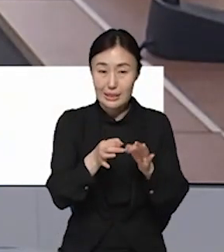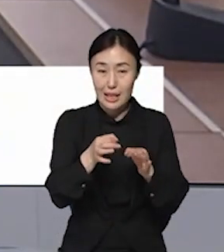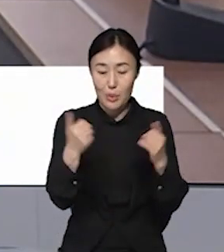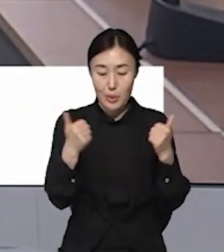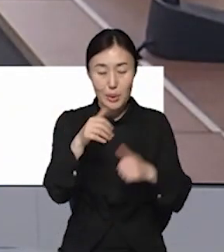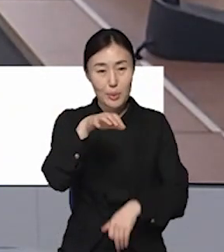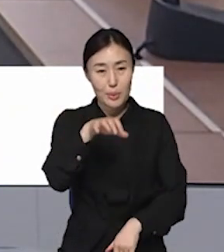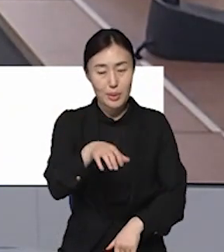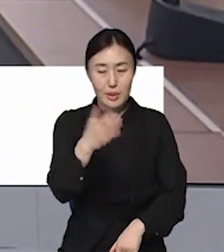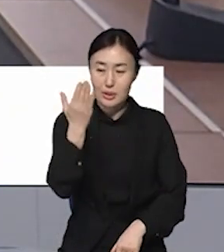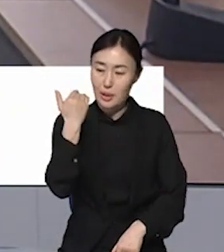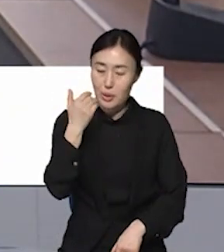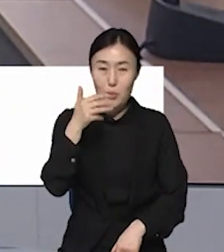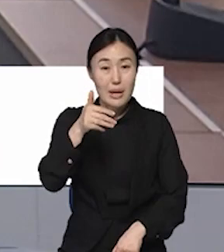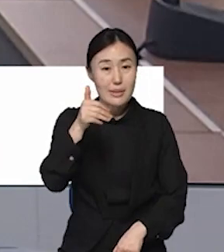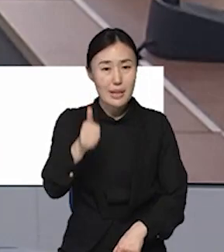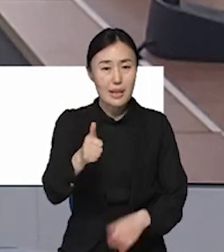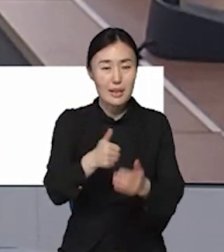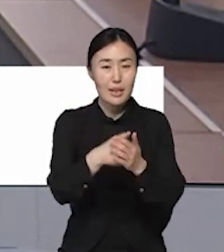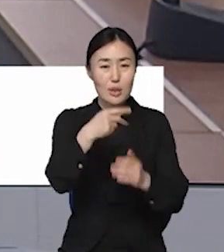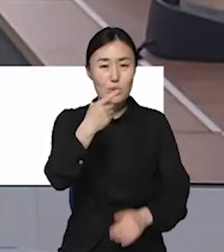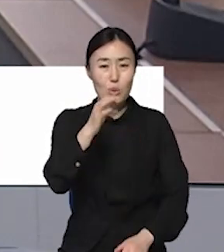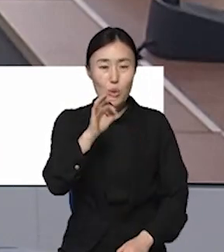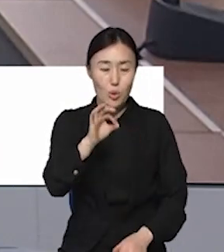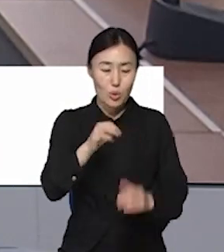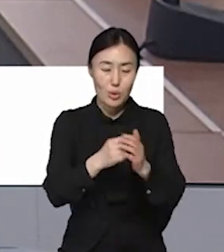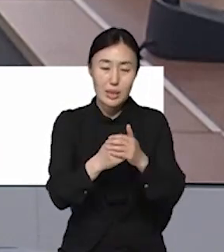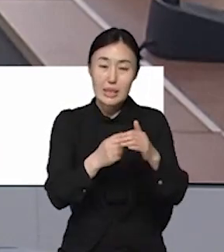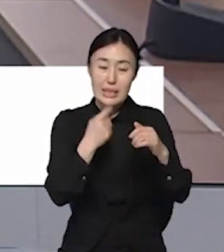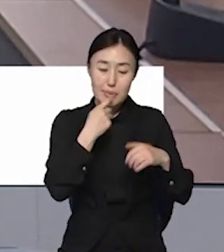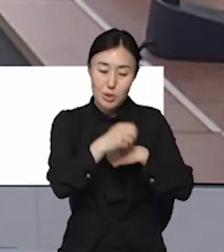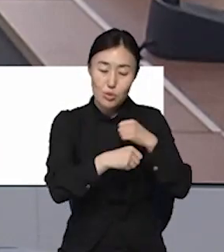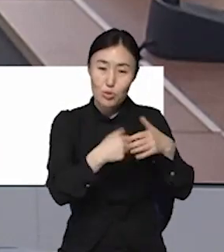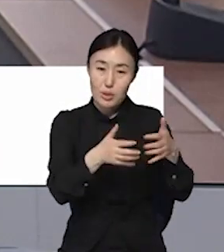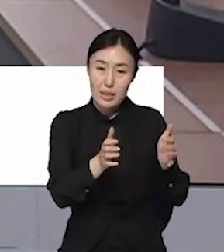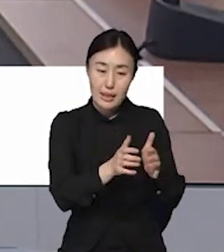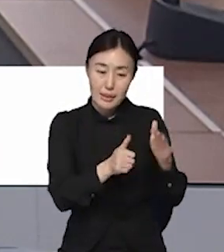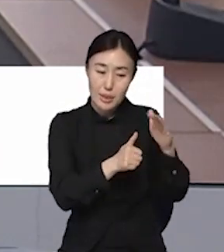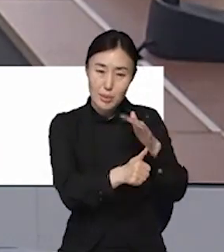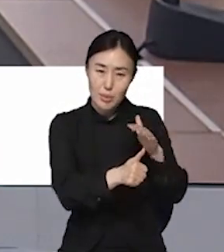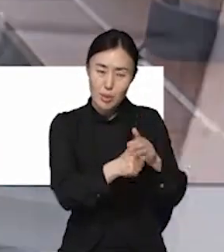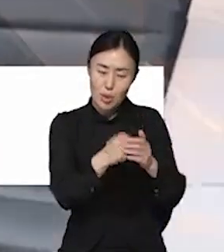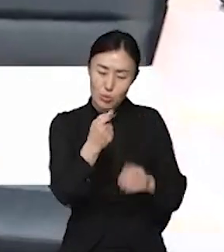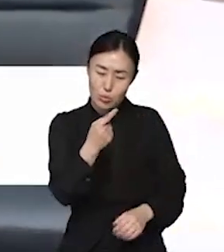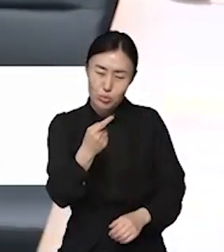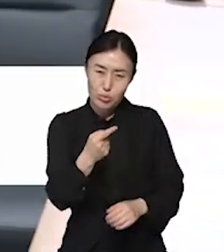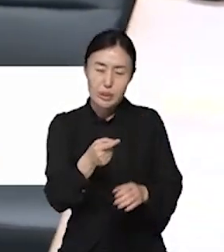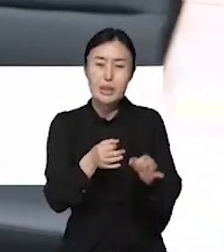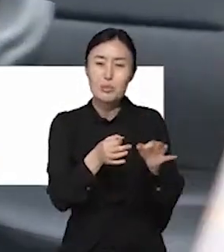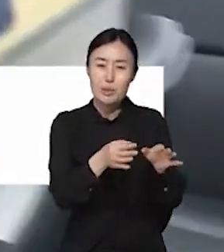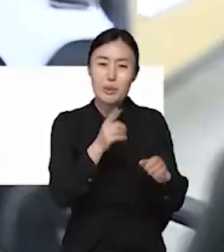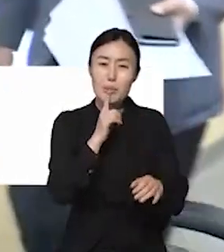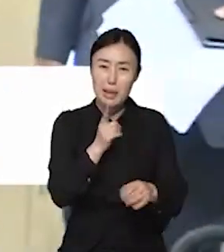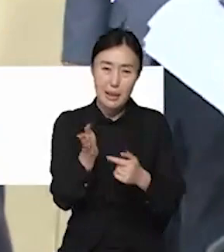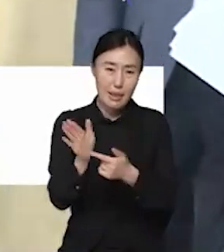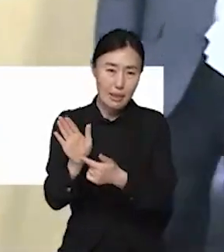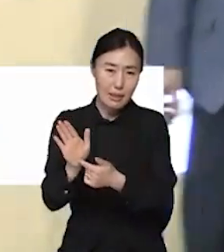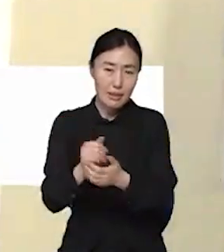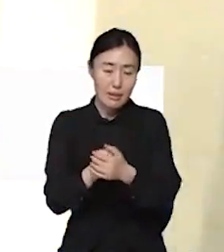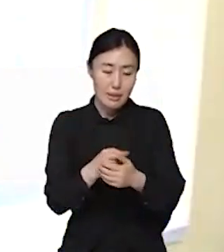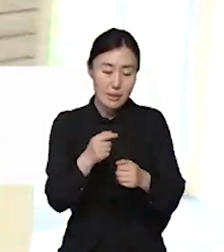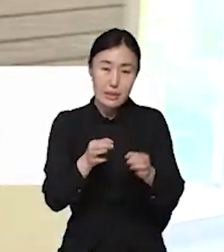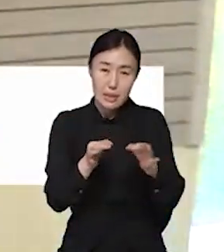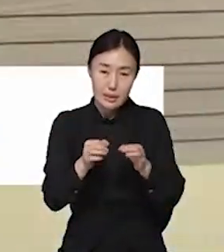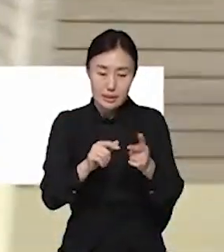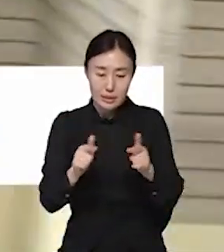여수상공회의소가 전임 회장 시절 송영길 전 더불어민주당 대표 후원 조직에 수천만 원을 기부했다고 주장했습니다.